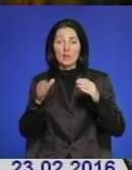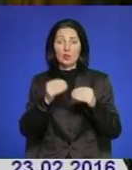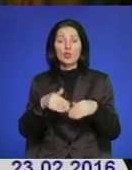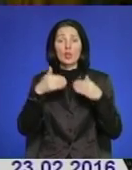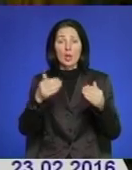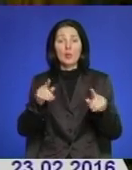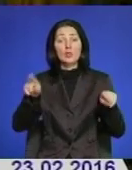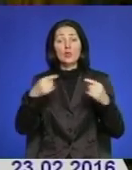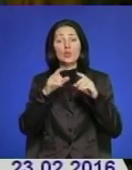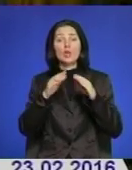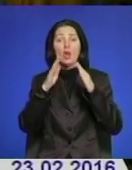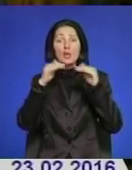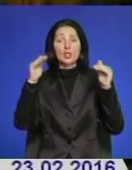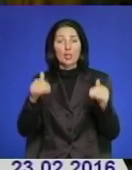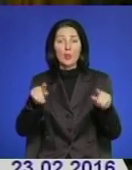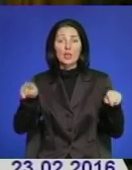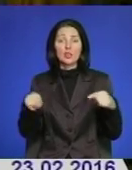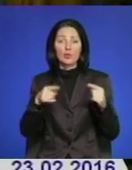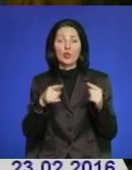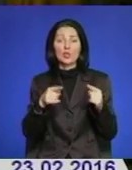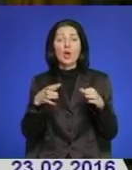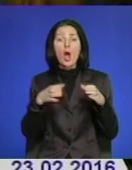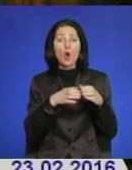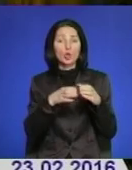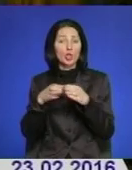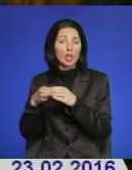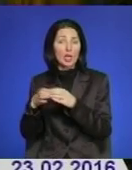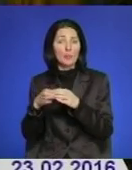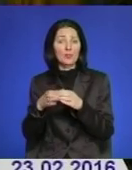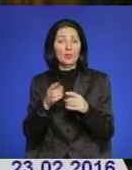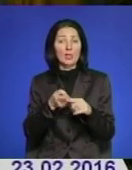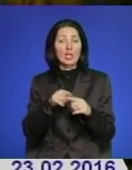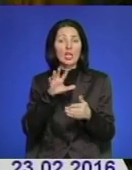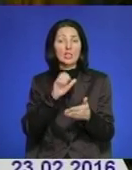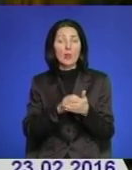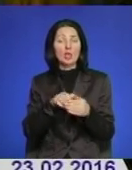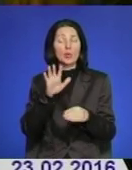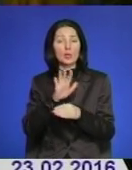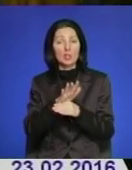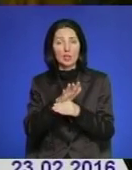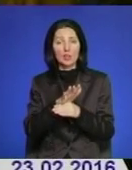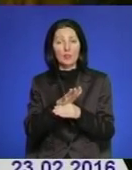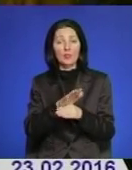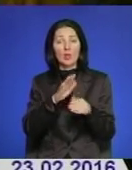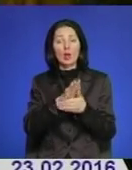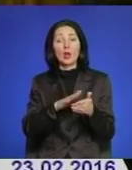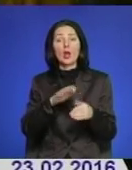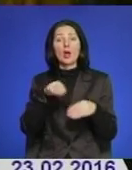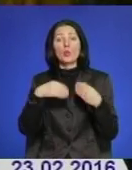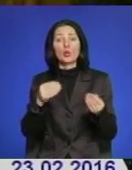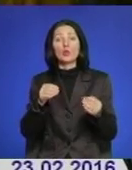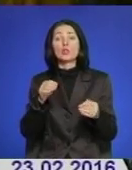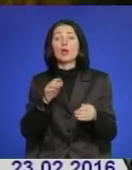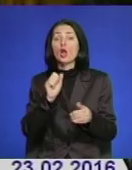створюються штаби, створюються гуртки певні, які займаються, призначаються, видаються розпорядчі